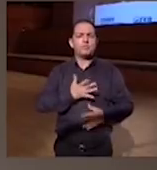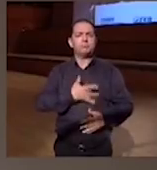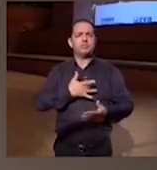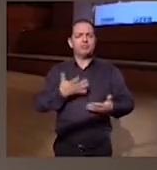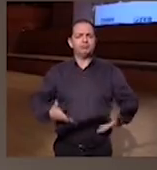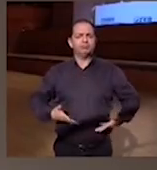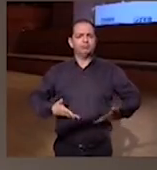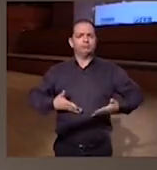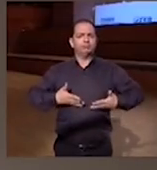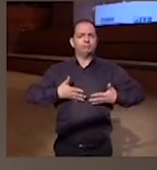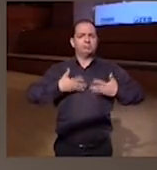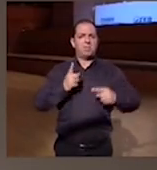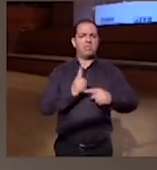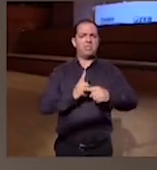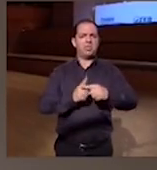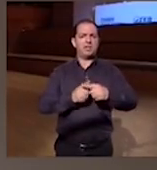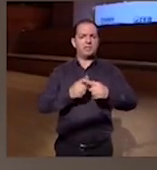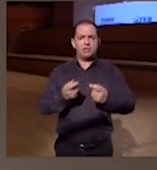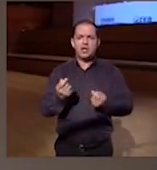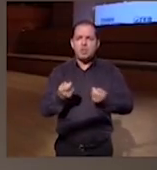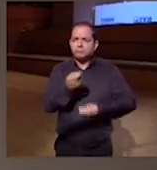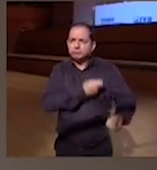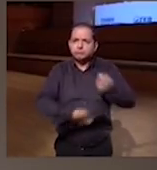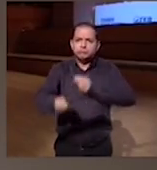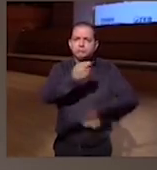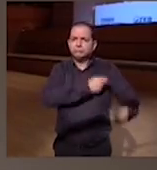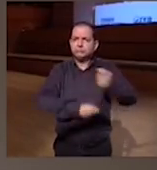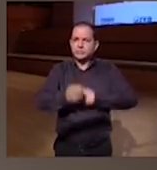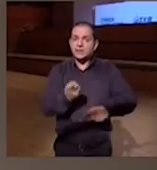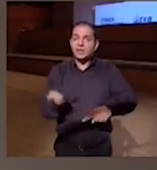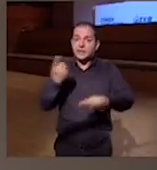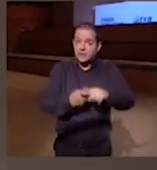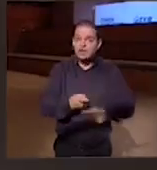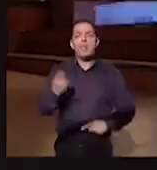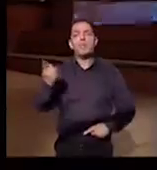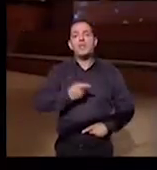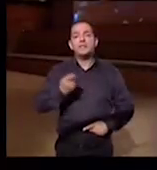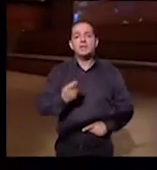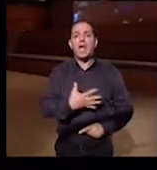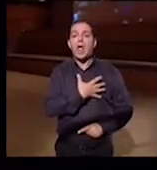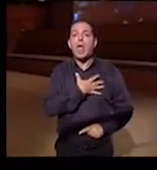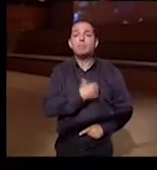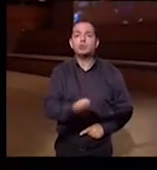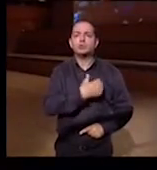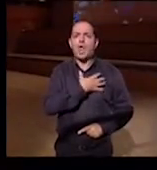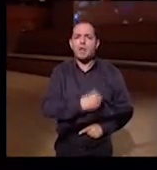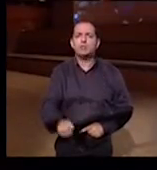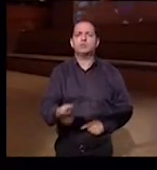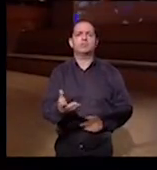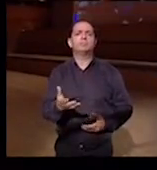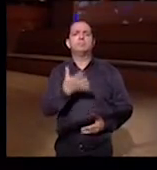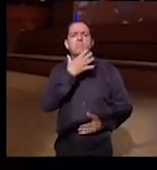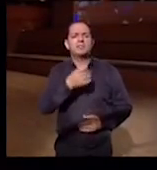αποτυπώνονται στο οικονομικό κλίμα, όσο όμως και στους δείκτες εμπιστοσύνης. Οι διεθνείς